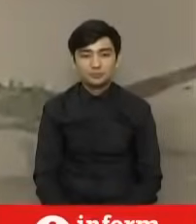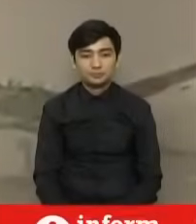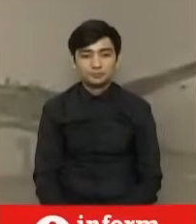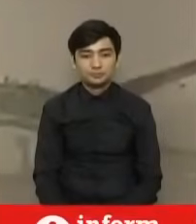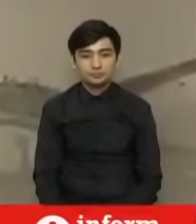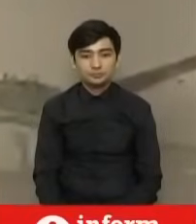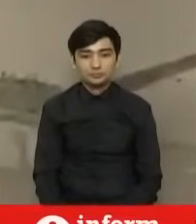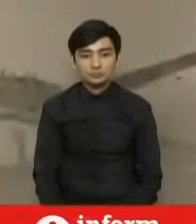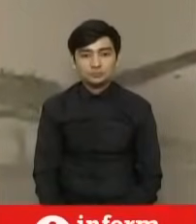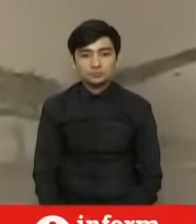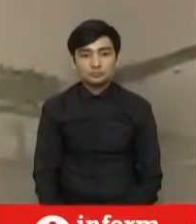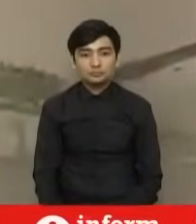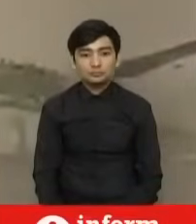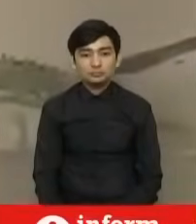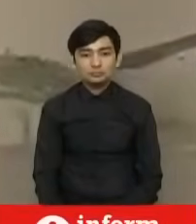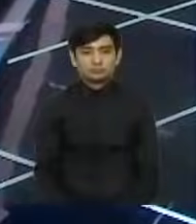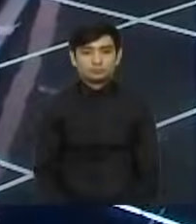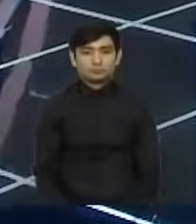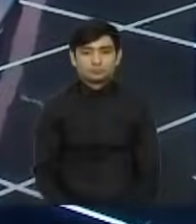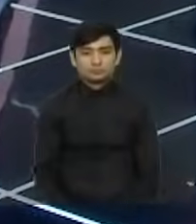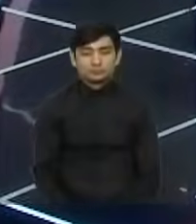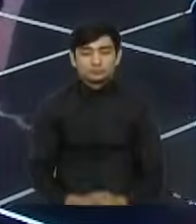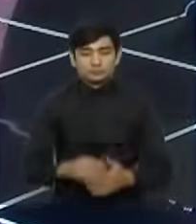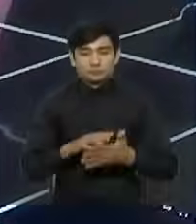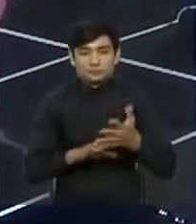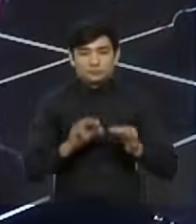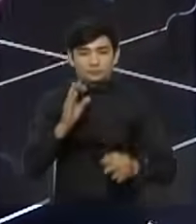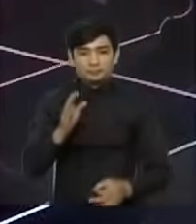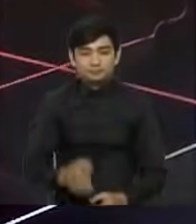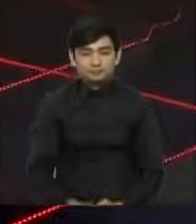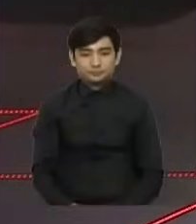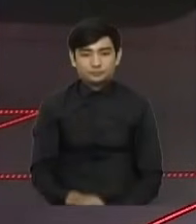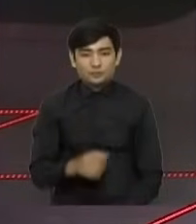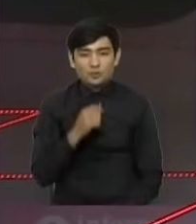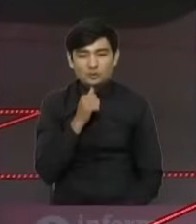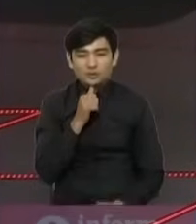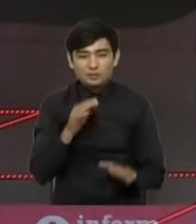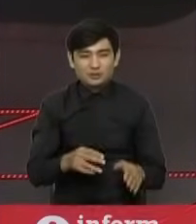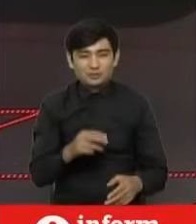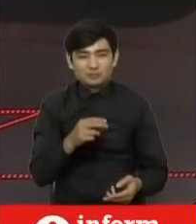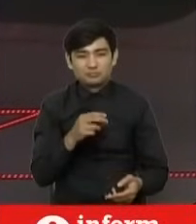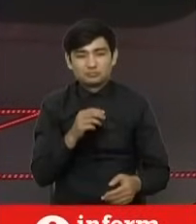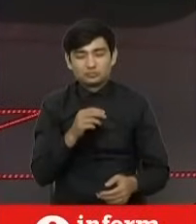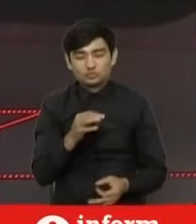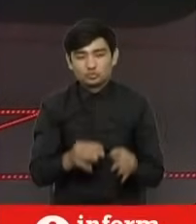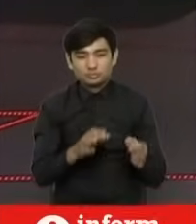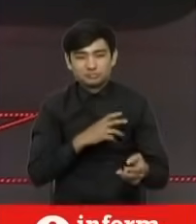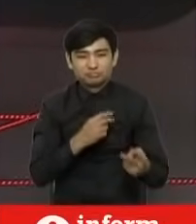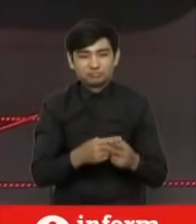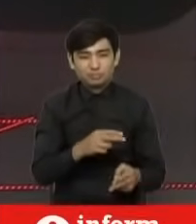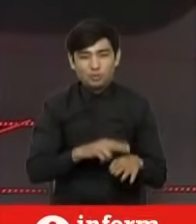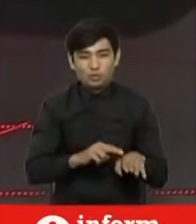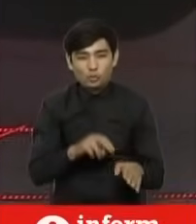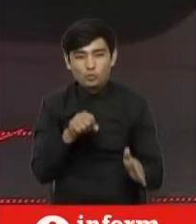Дусумов, Информбюро, Акмолинская область. Продолжаем эфир. В Костанае осудили полицейского за убийство